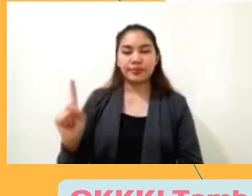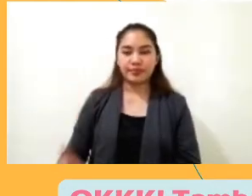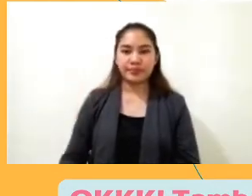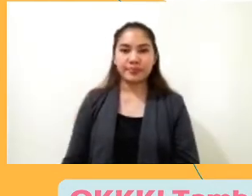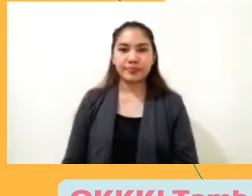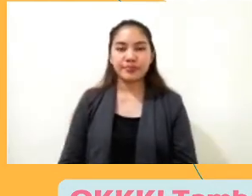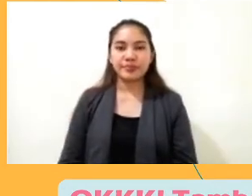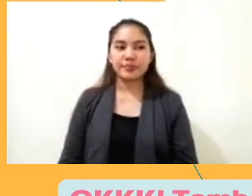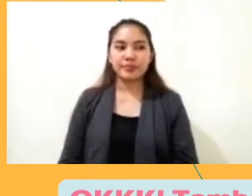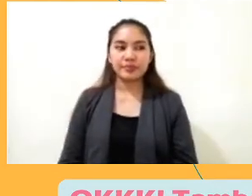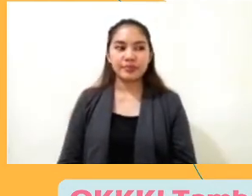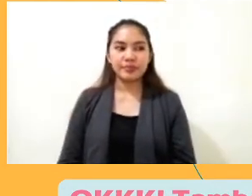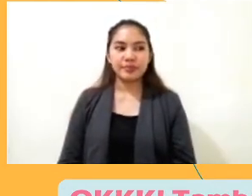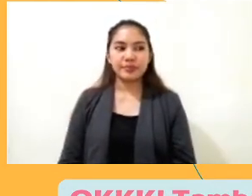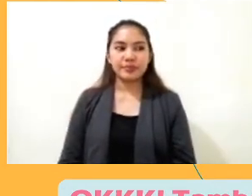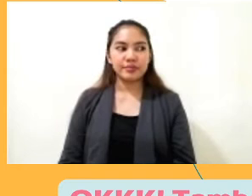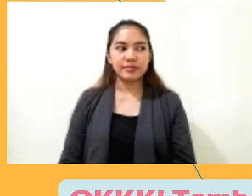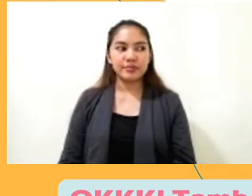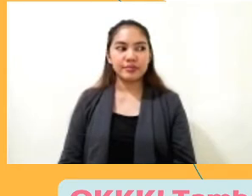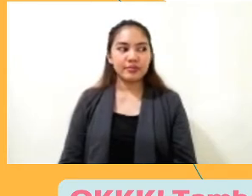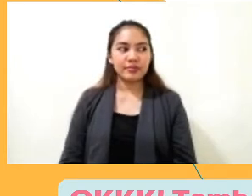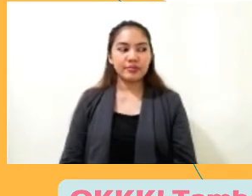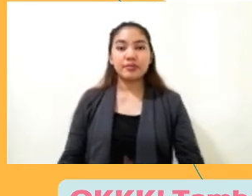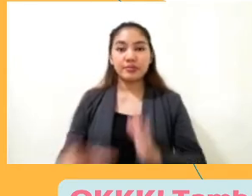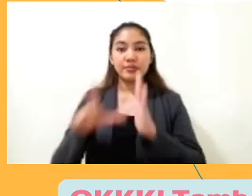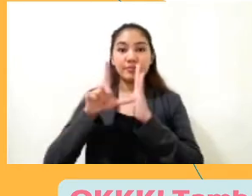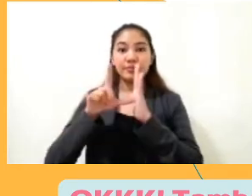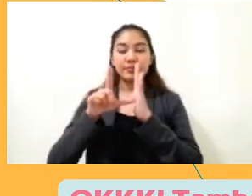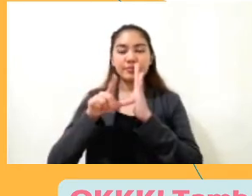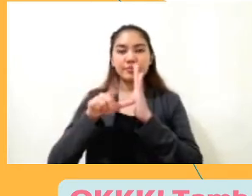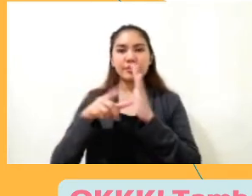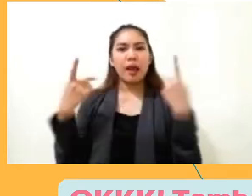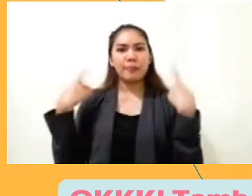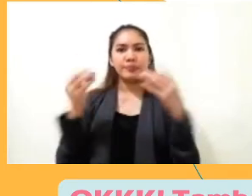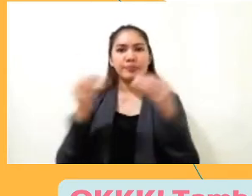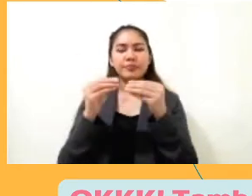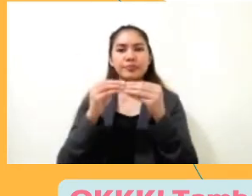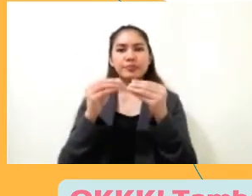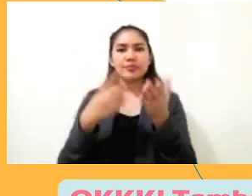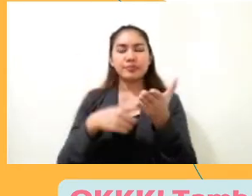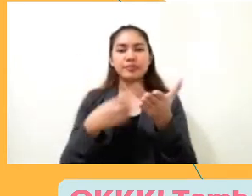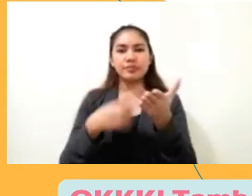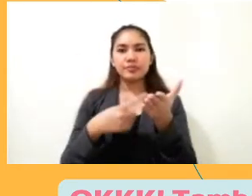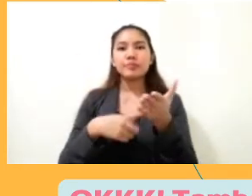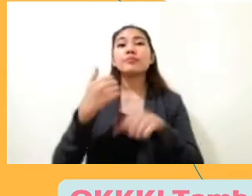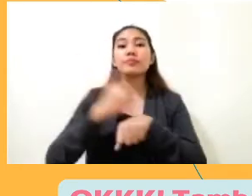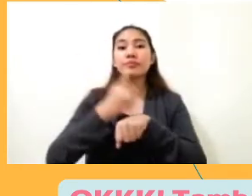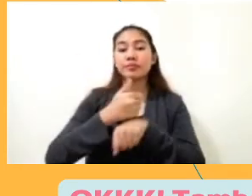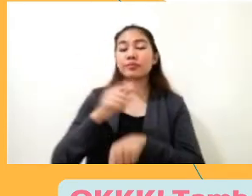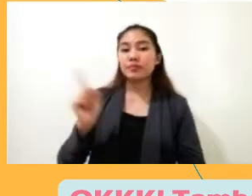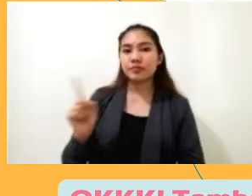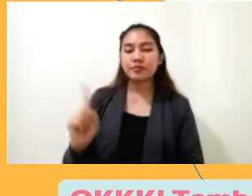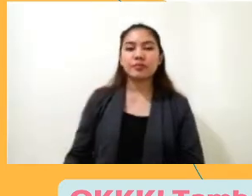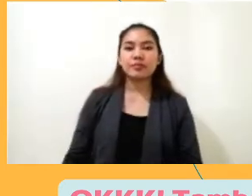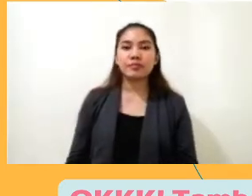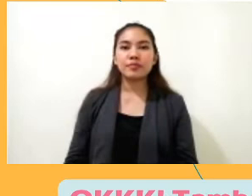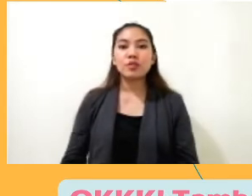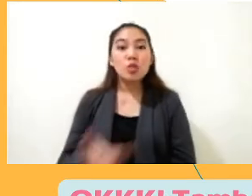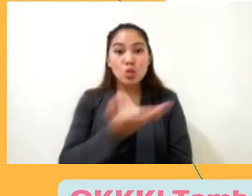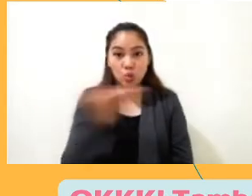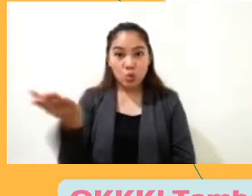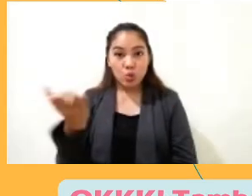mamaya may i-discuss pa, no? Pero i-describe niyo in one word ang